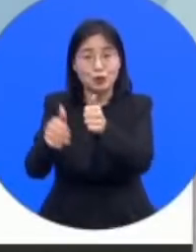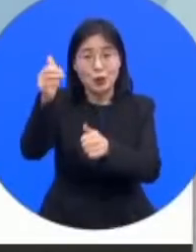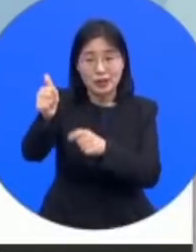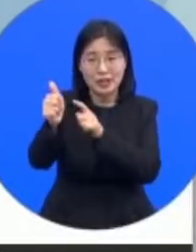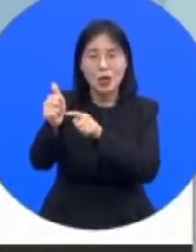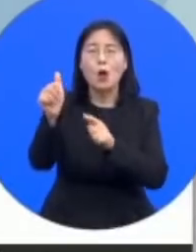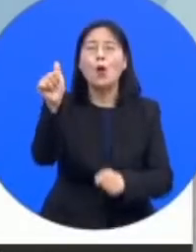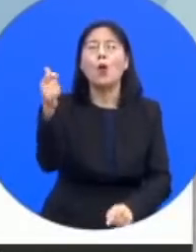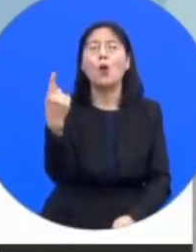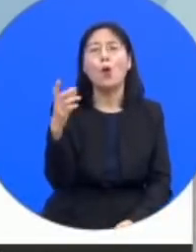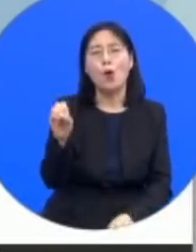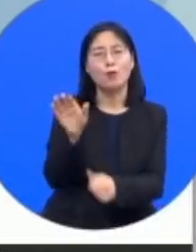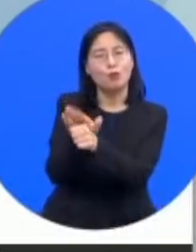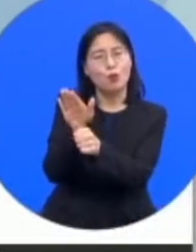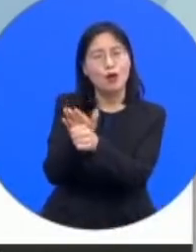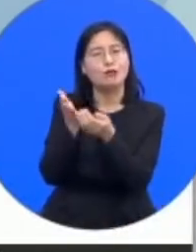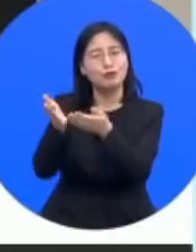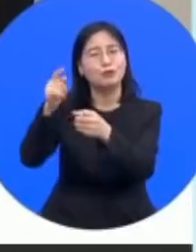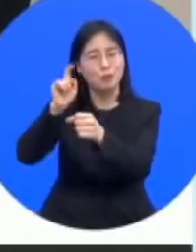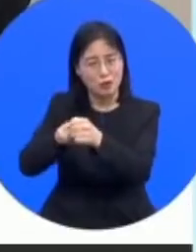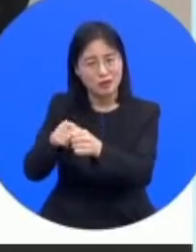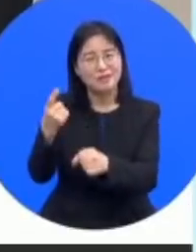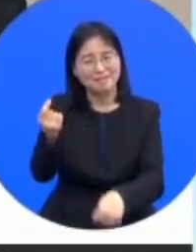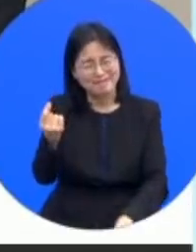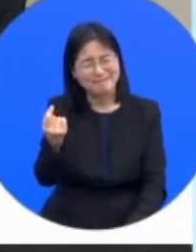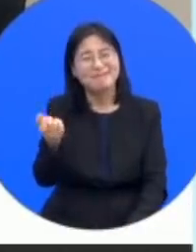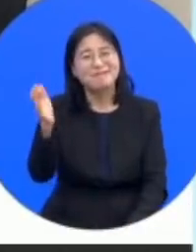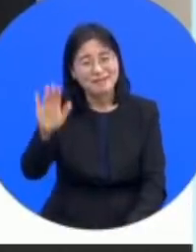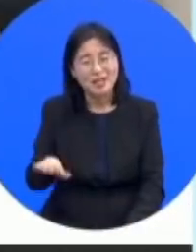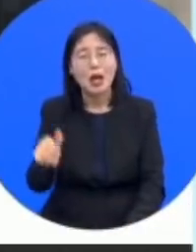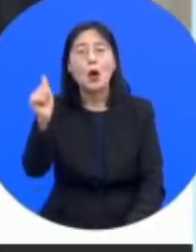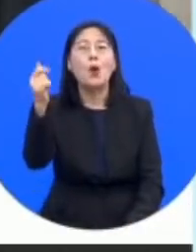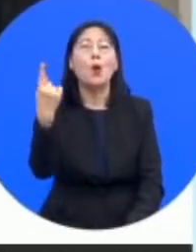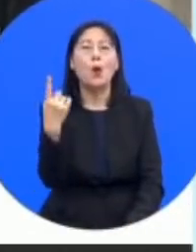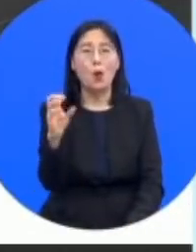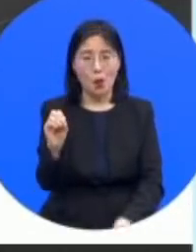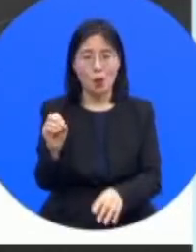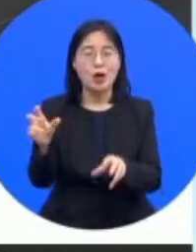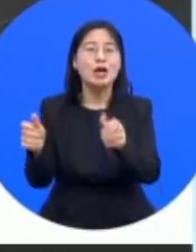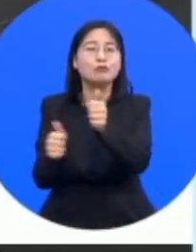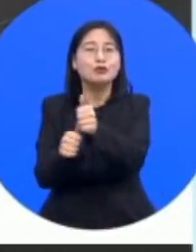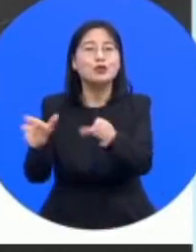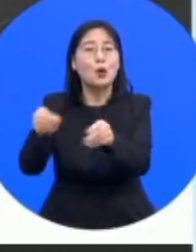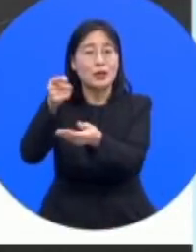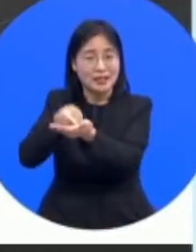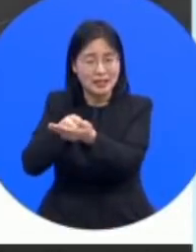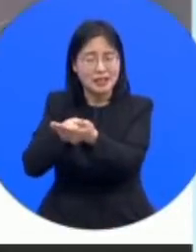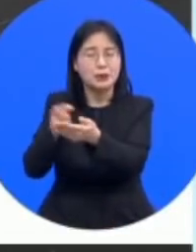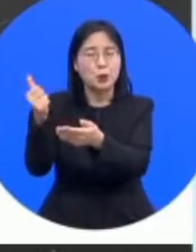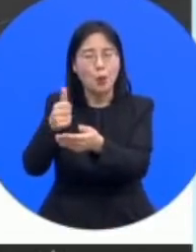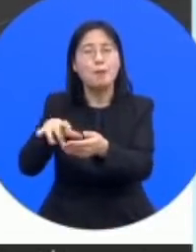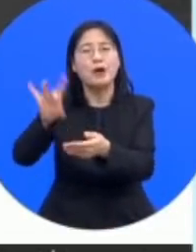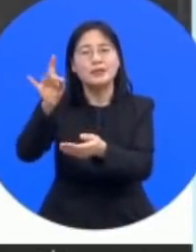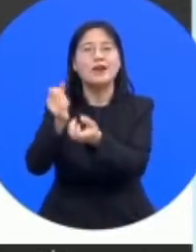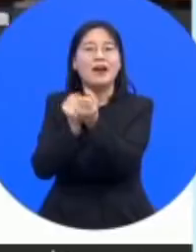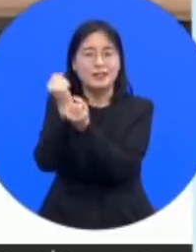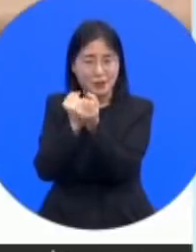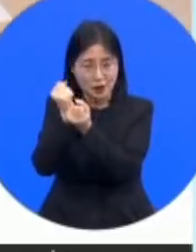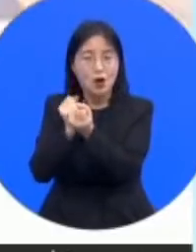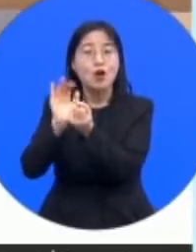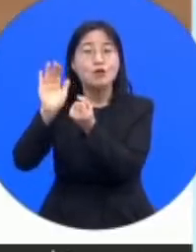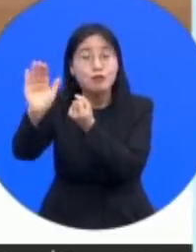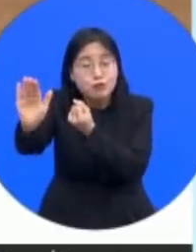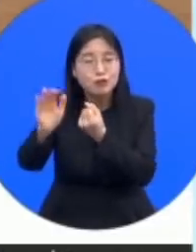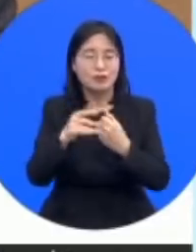버리신 것 같은데 글쎄요 이것은 홈 남기 부총리가 먼저 좀 해명을 하고 사실 관계를 밝힌 이후에 했으면